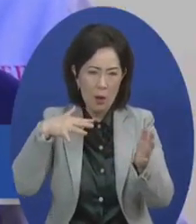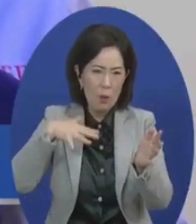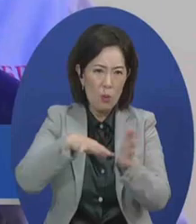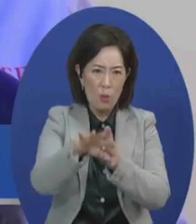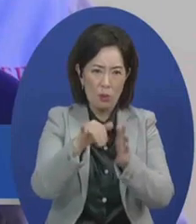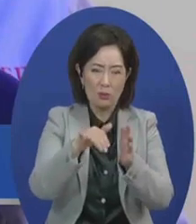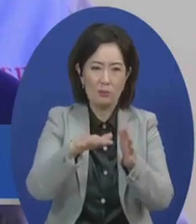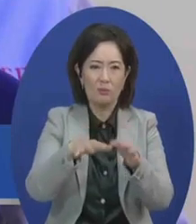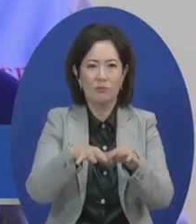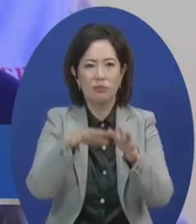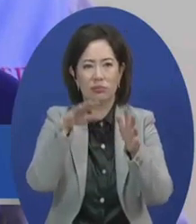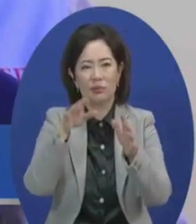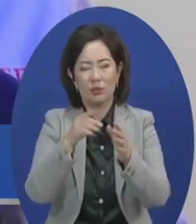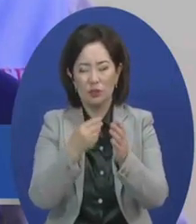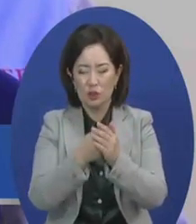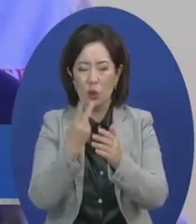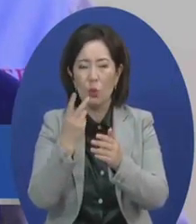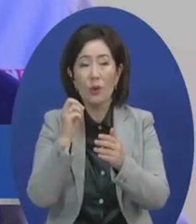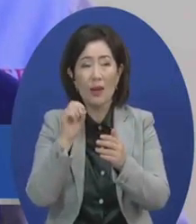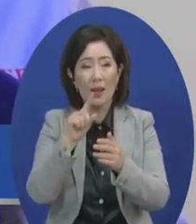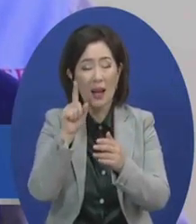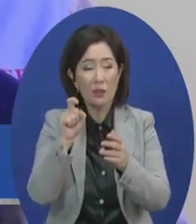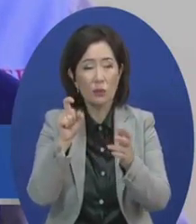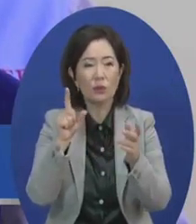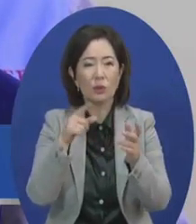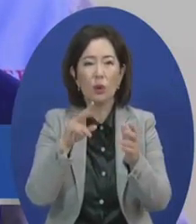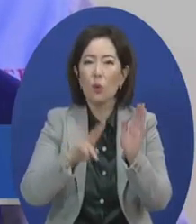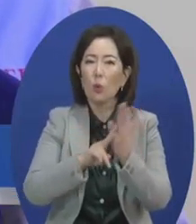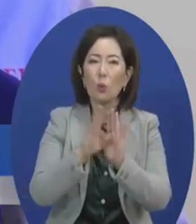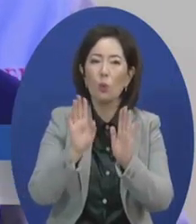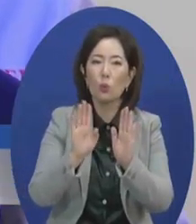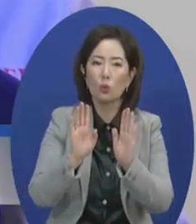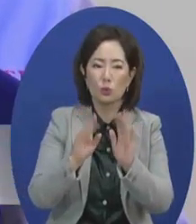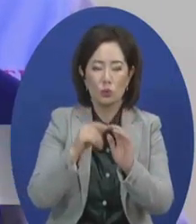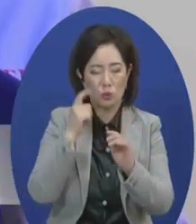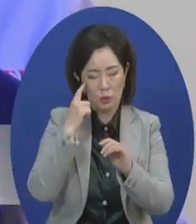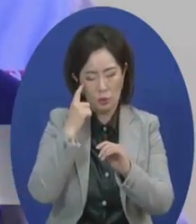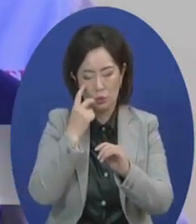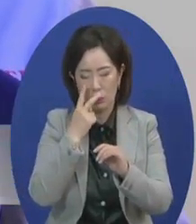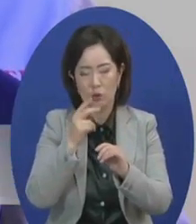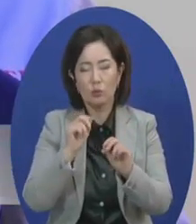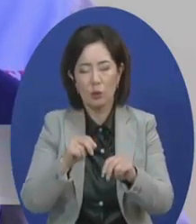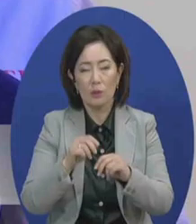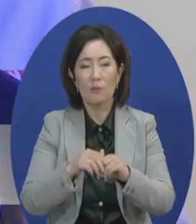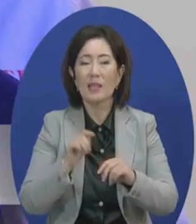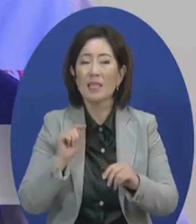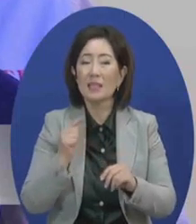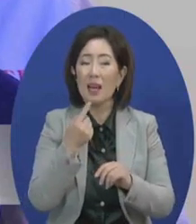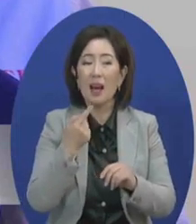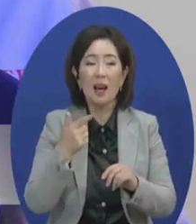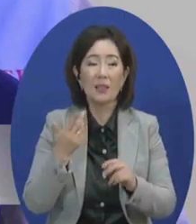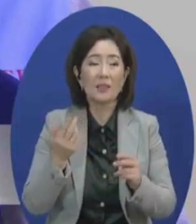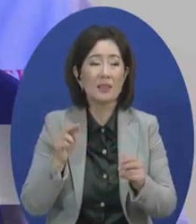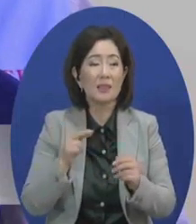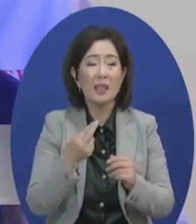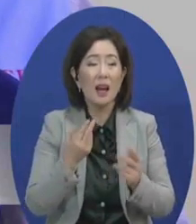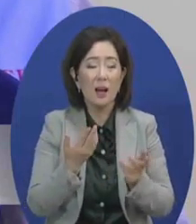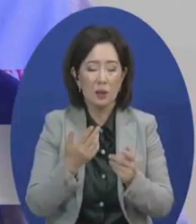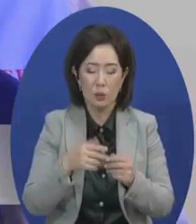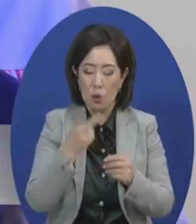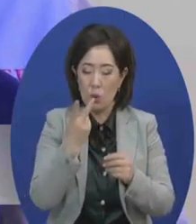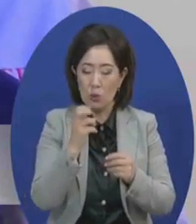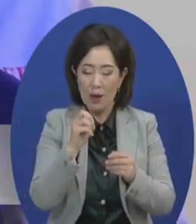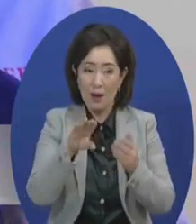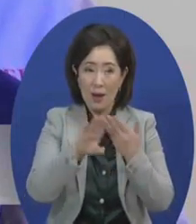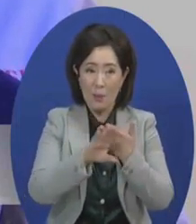хэсэгт бол халаа ташин болоод энэ үерийн асуудал эрсдэл бол үүсэхгүй л гэж бол үзэж болно. Ягаад гэвэл энэ үерийн хамгаалтын барилгын